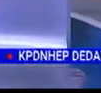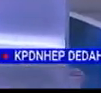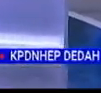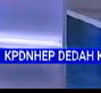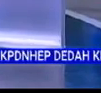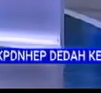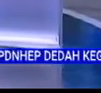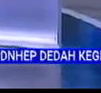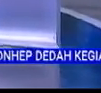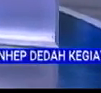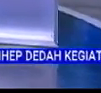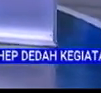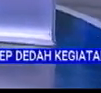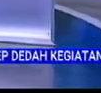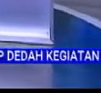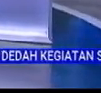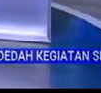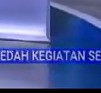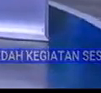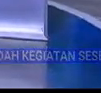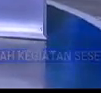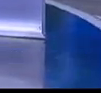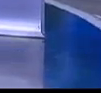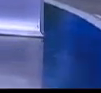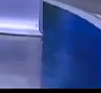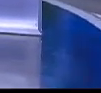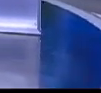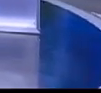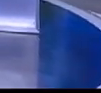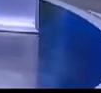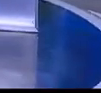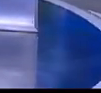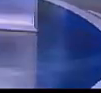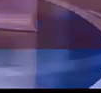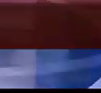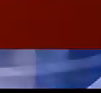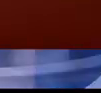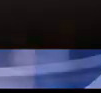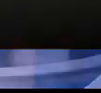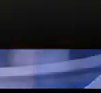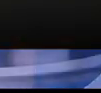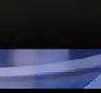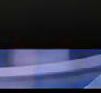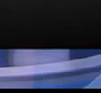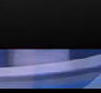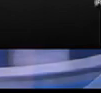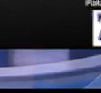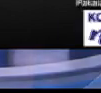SOP bagi mencegah penularan COVID-19. Assalamualaikum. Salam sejahtera.